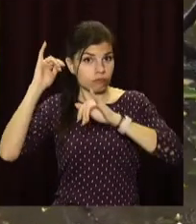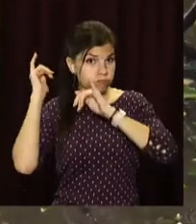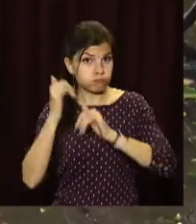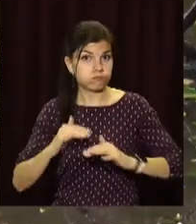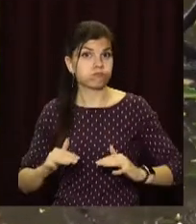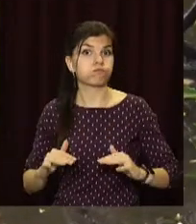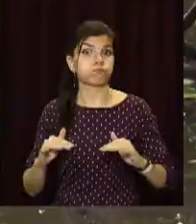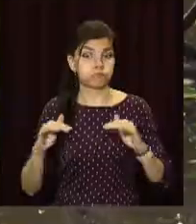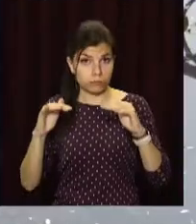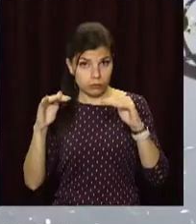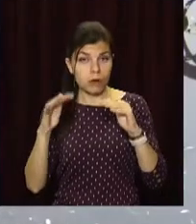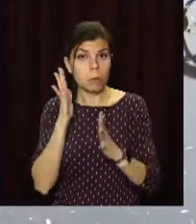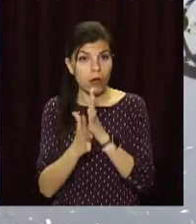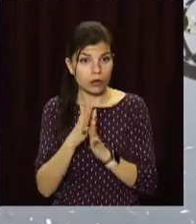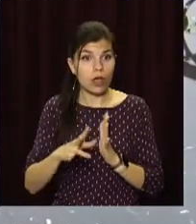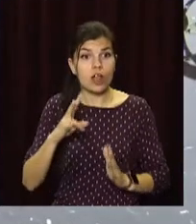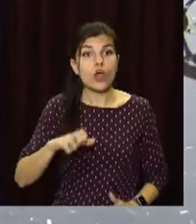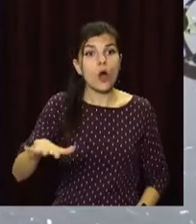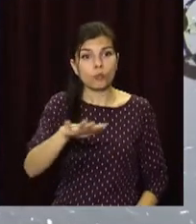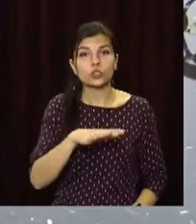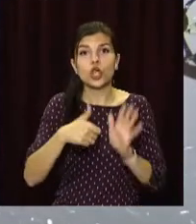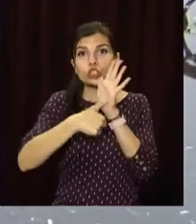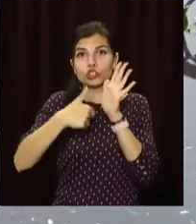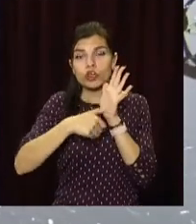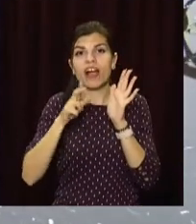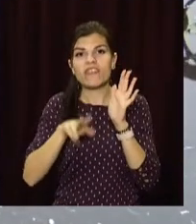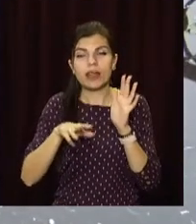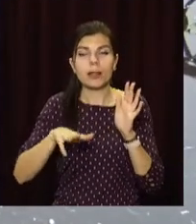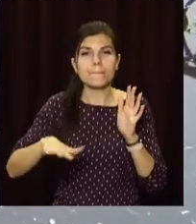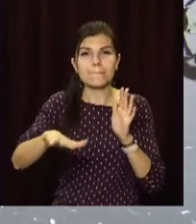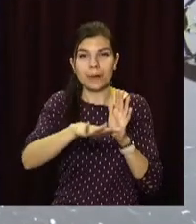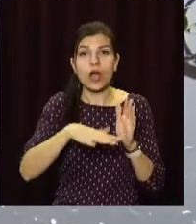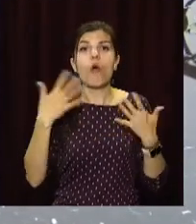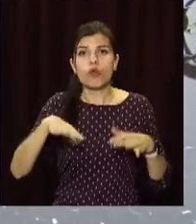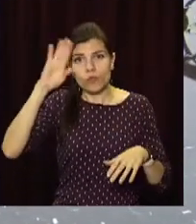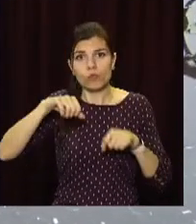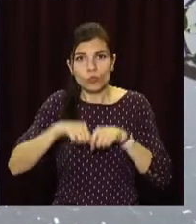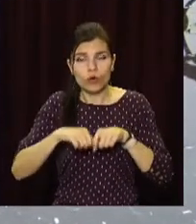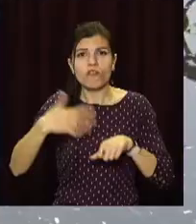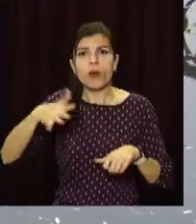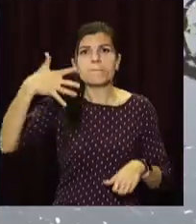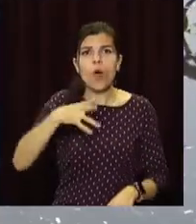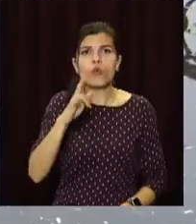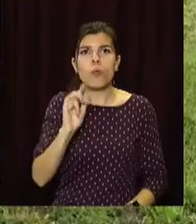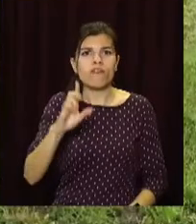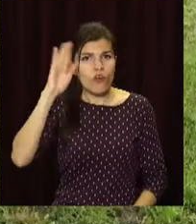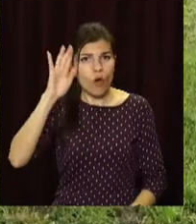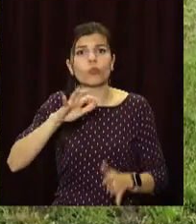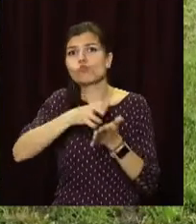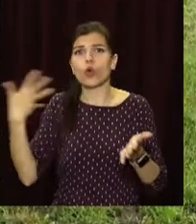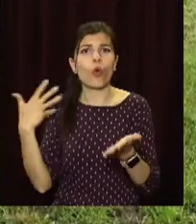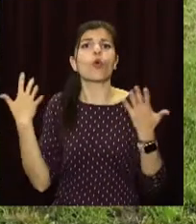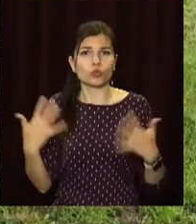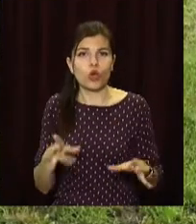води підтоплення території парку на площі 600 квадратних метрів. Вже відкачали майже 5 тисяч кубометрів води. Крім